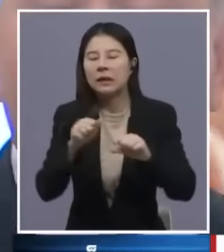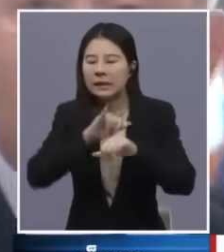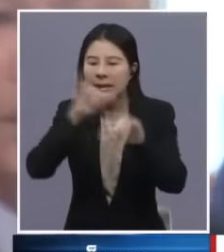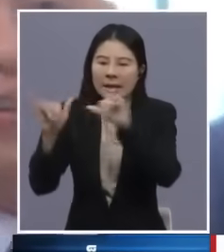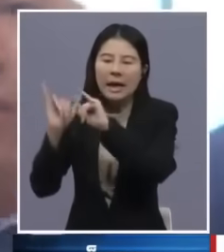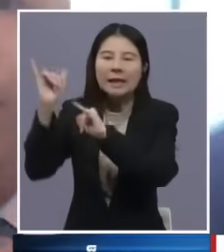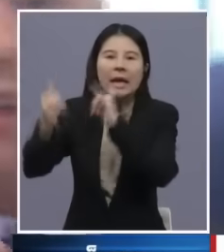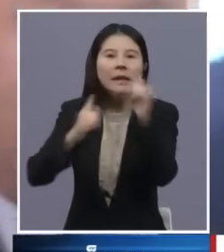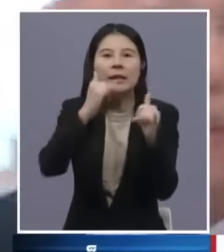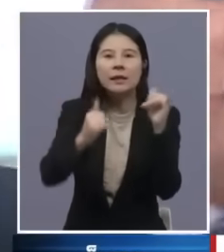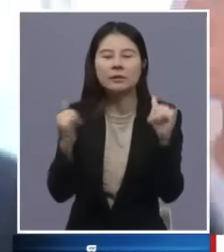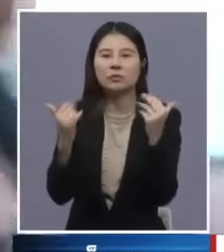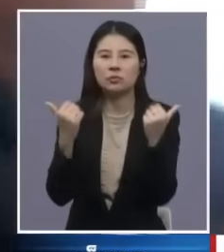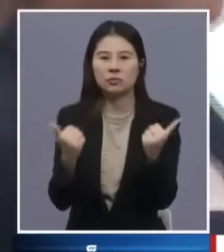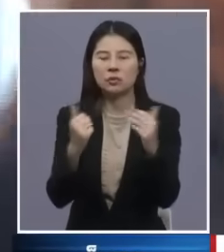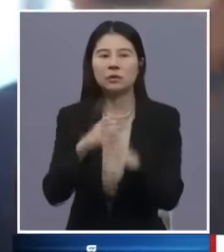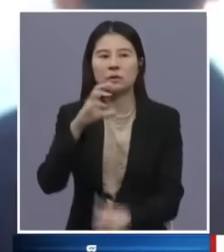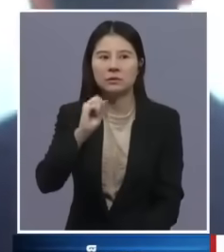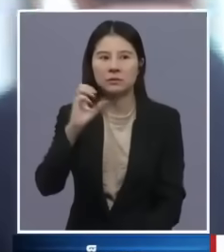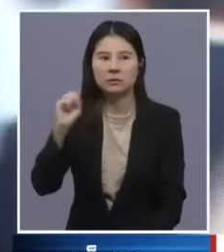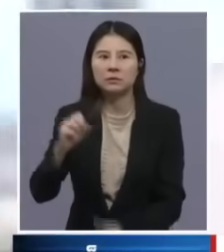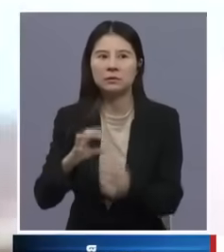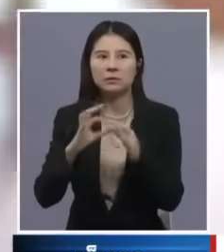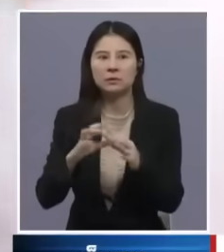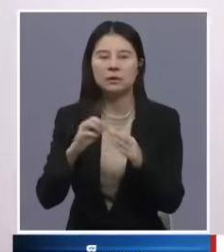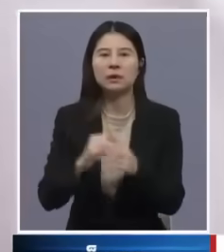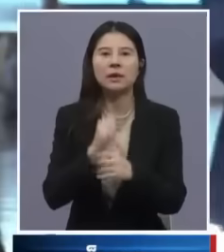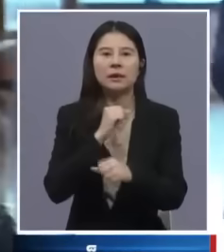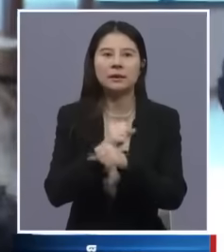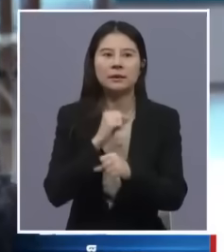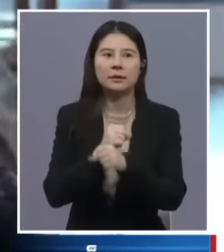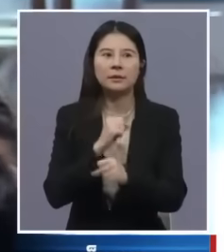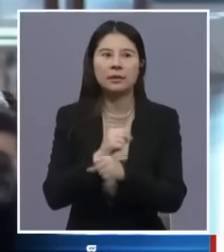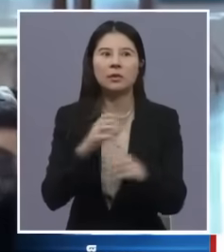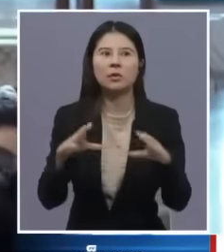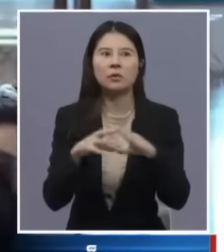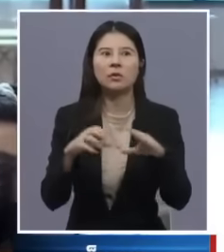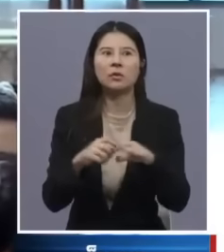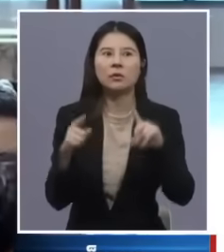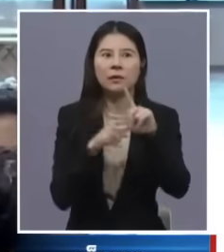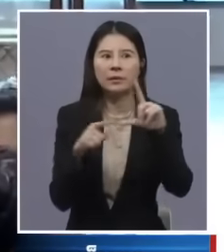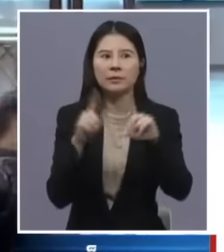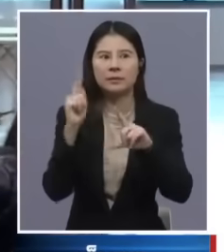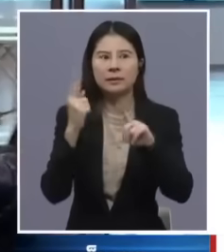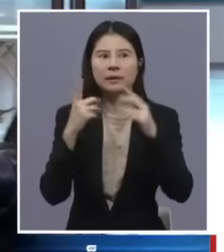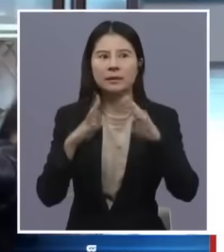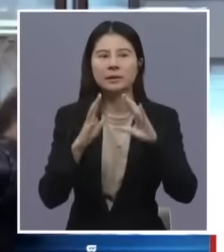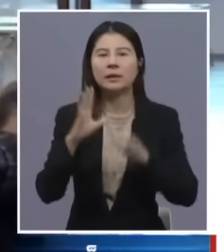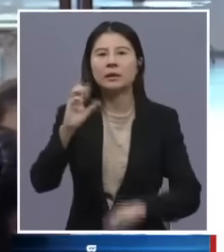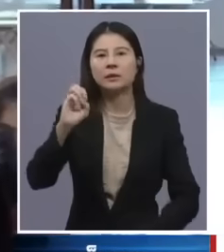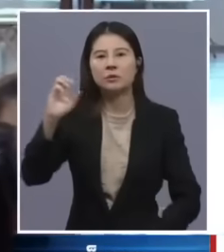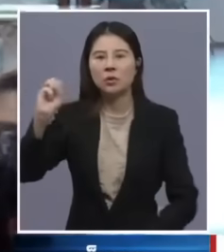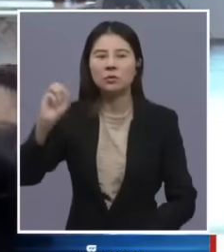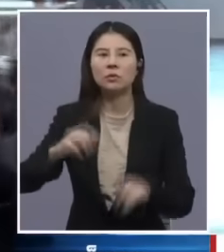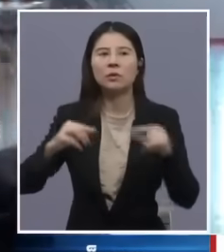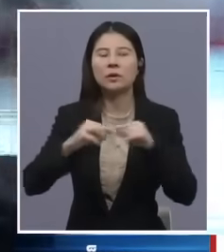หลายคนหลายเขตตอนนี้เริ่มที่จะปลีกตัวไปทำงานกับพรรคการเมืองใหม่บ้างแล้ว แม้แต่ส.ส.ในเขตเมือง